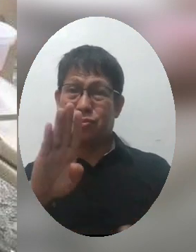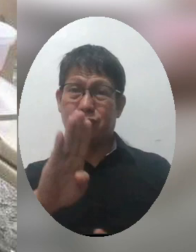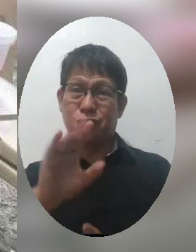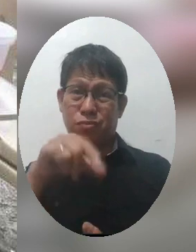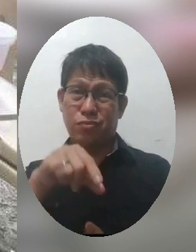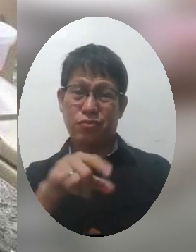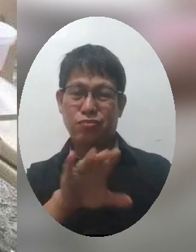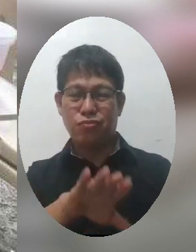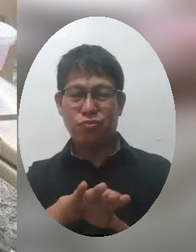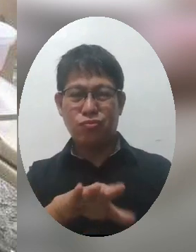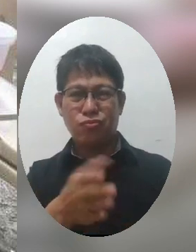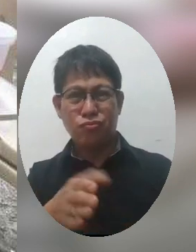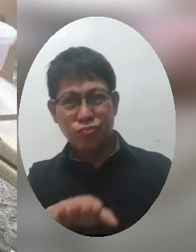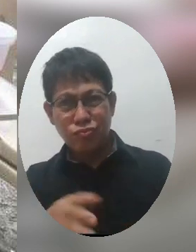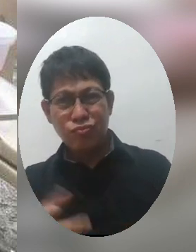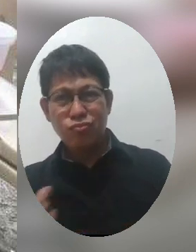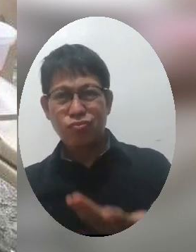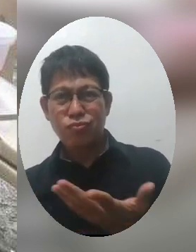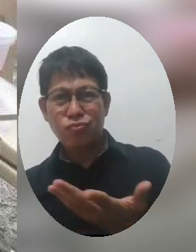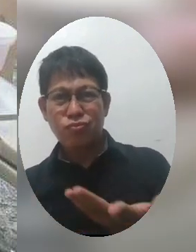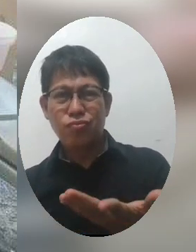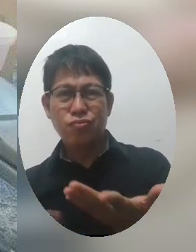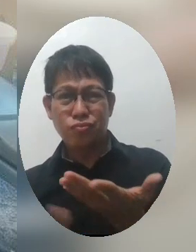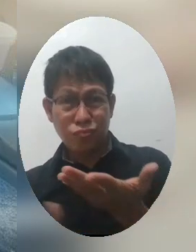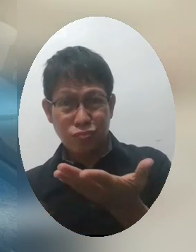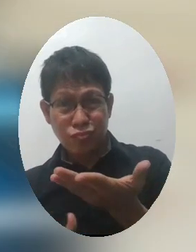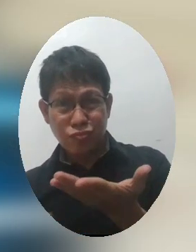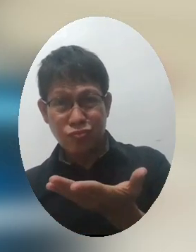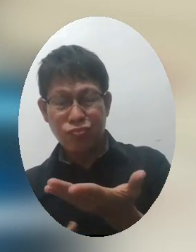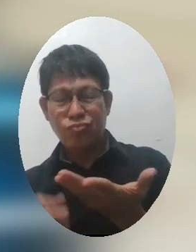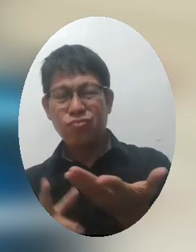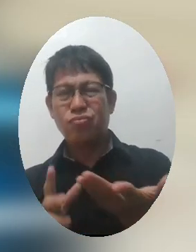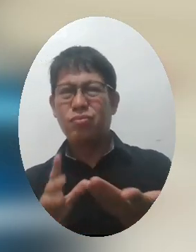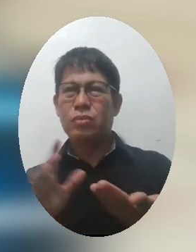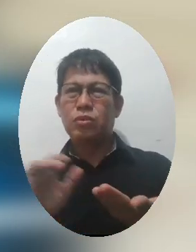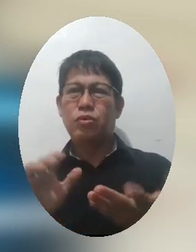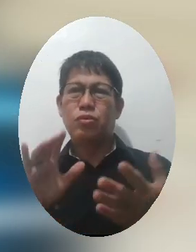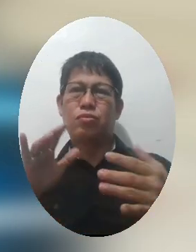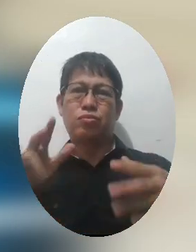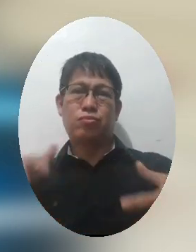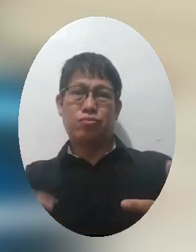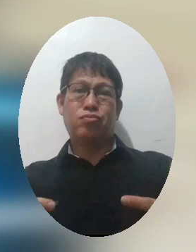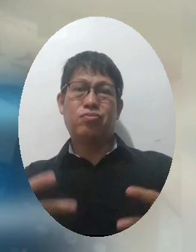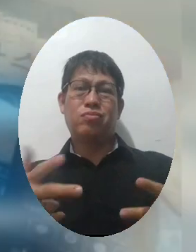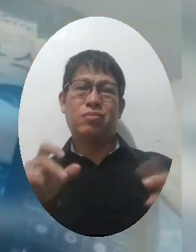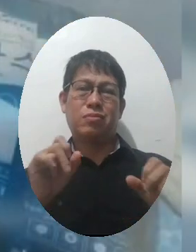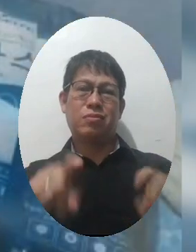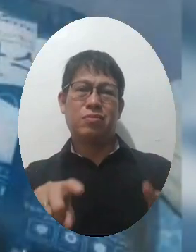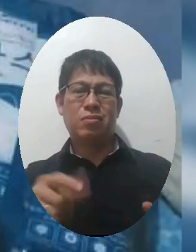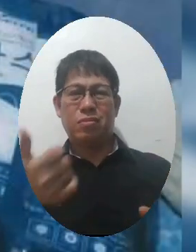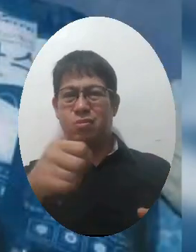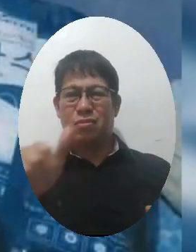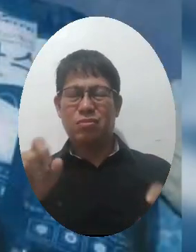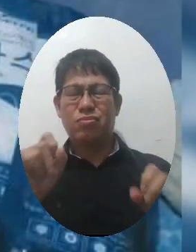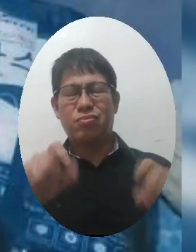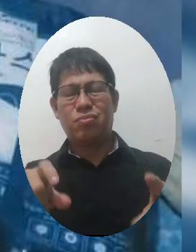nagtinda ako ng ihaw-ihaw. Tapos nag-online selling din kung ano yung pwedeng ibenta.